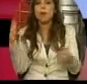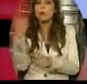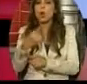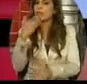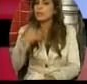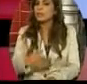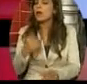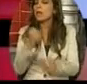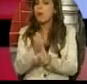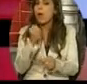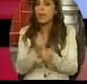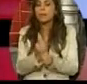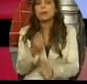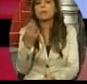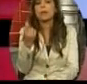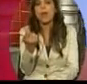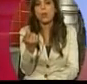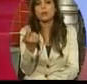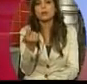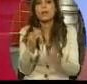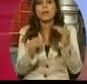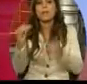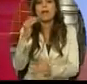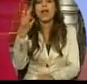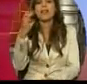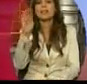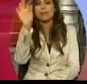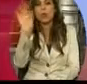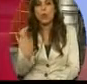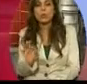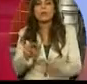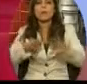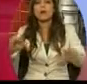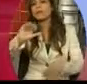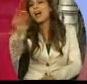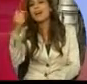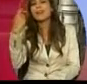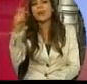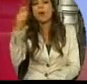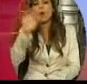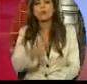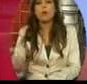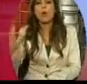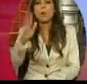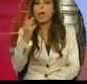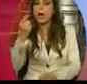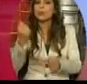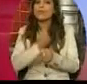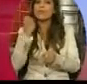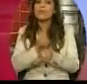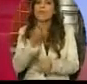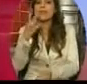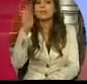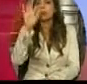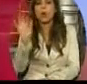ישראל פועלים בעלות שהיא מעל 20% מהארצות היקרות ביותר באירופה, עלות תפעול של 20%